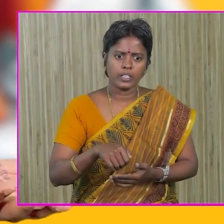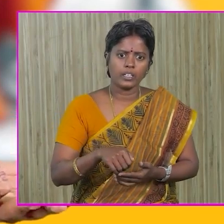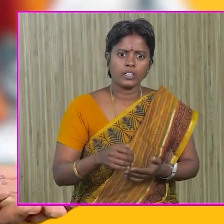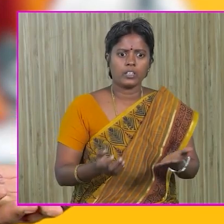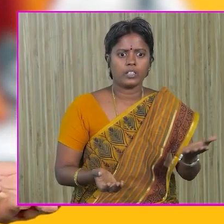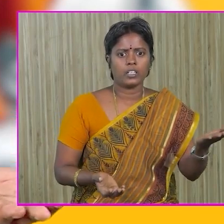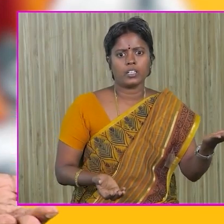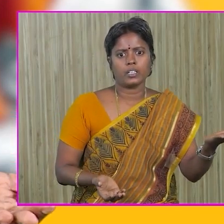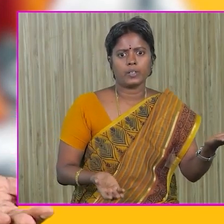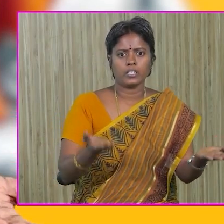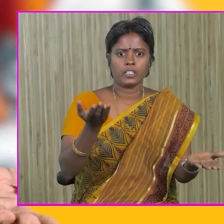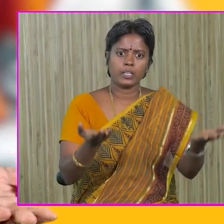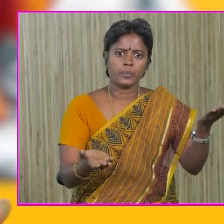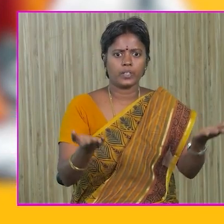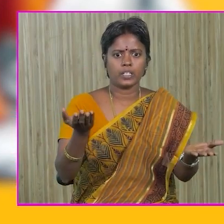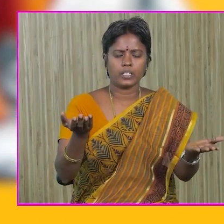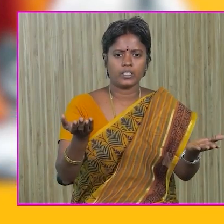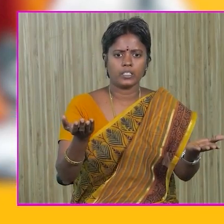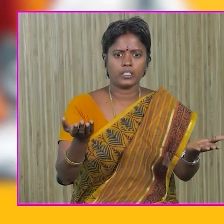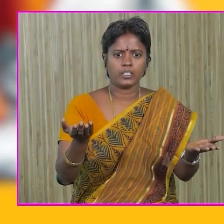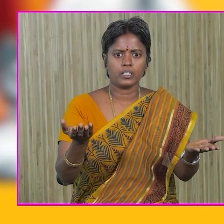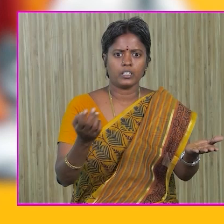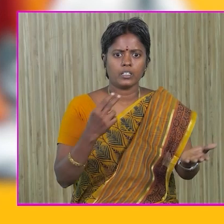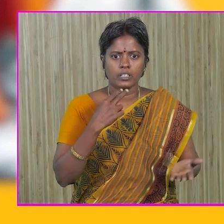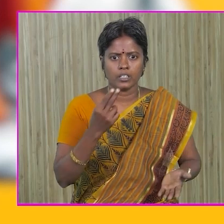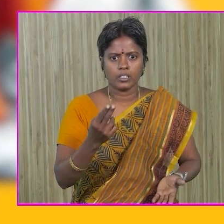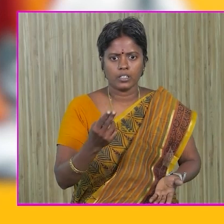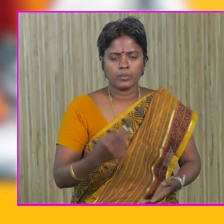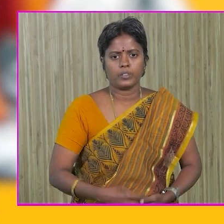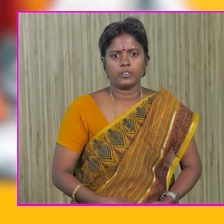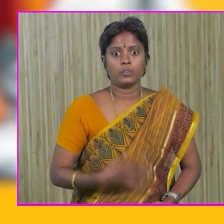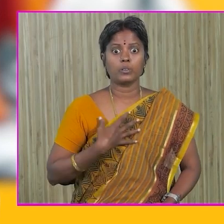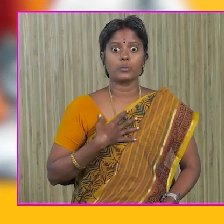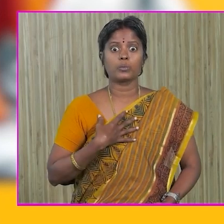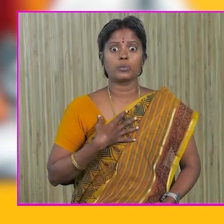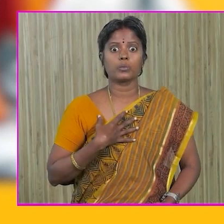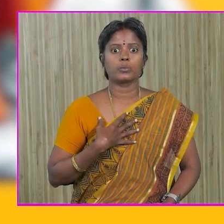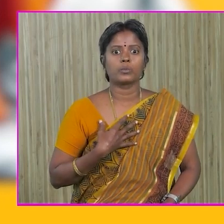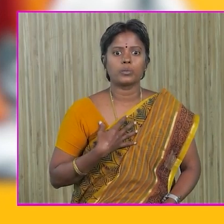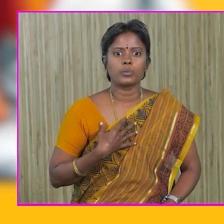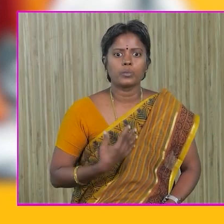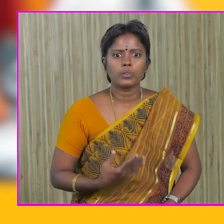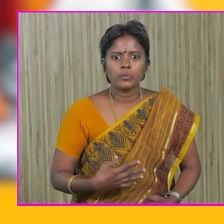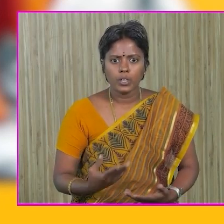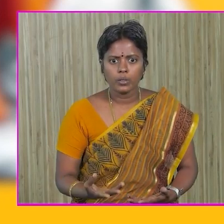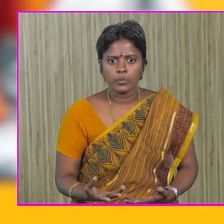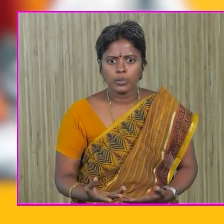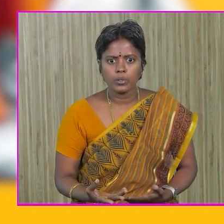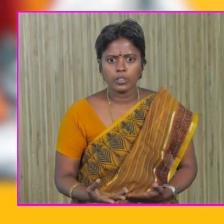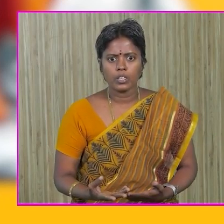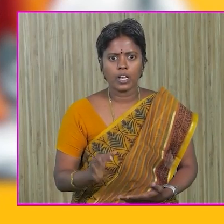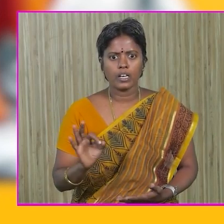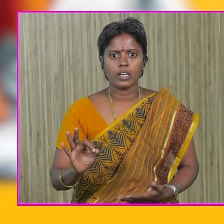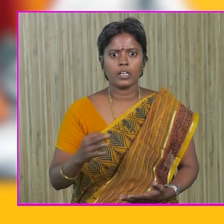என்னுடைய காய்கறிகளையும் வைத்து தான் எடை போடுகிறேன் என கூறியதும் கடைக்காரருக்கு தூக்கி வாரி போட்டது. ஆஹா, இவ்வளவு நல்ல